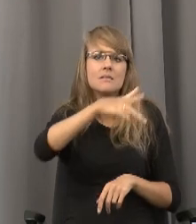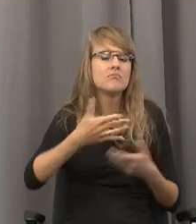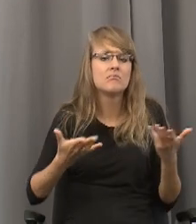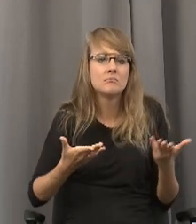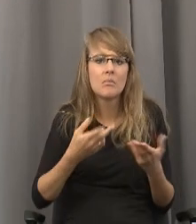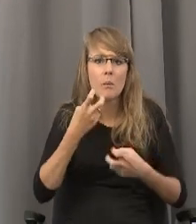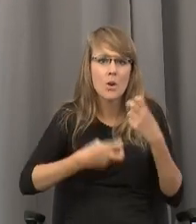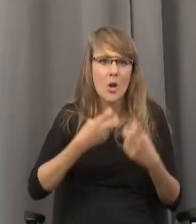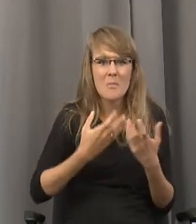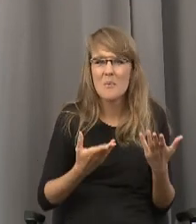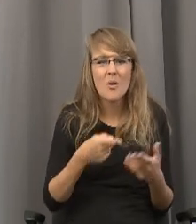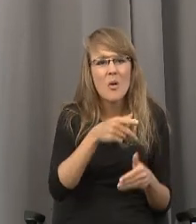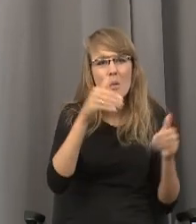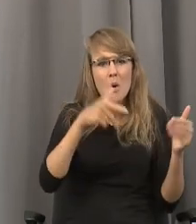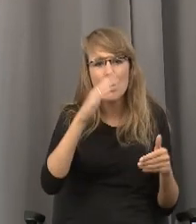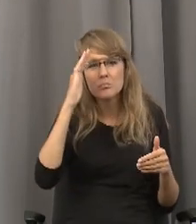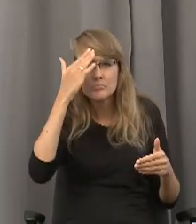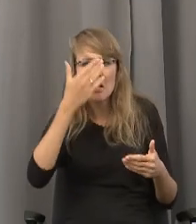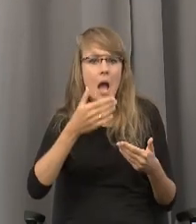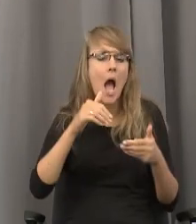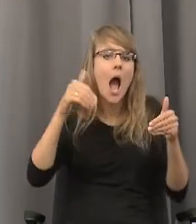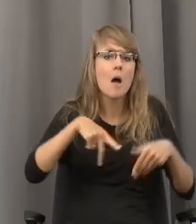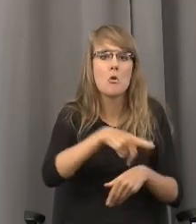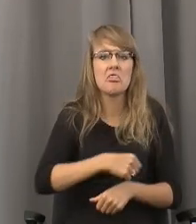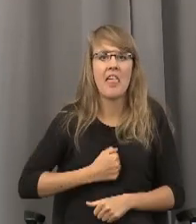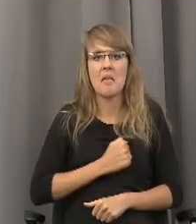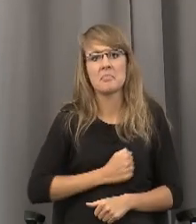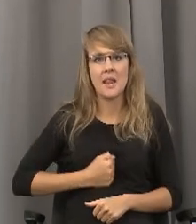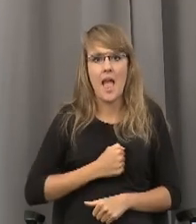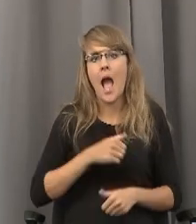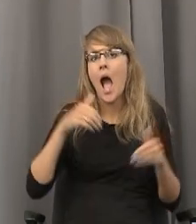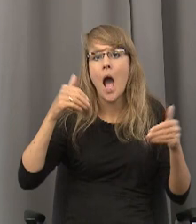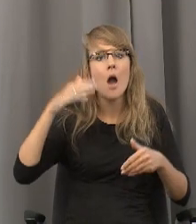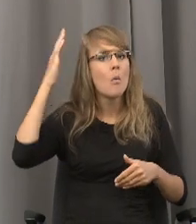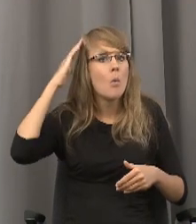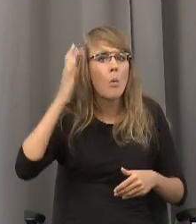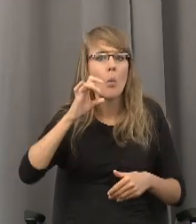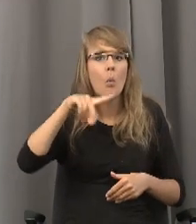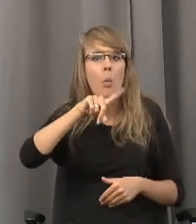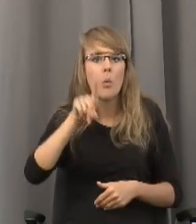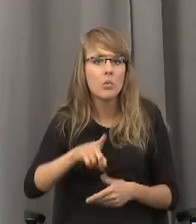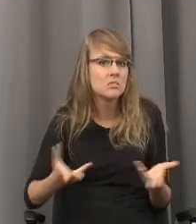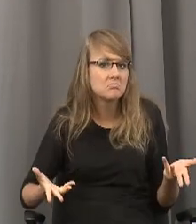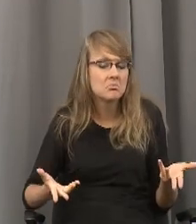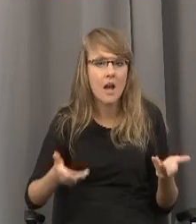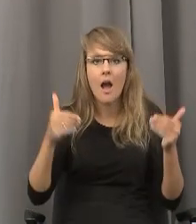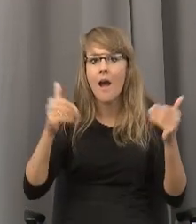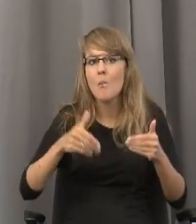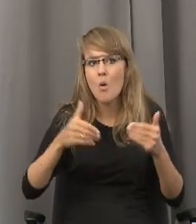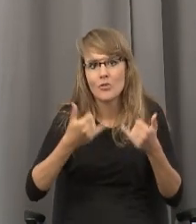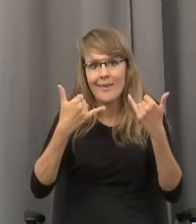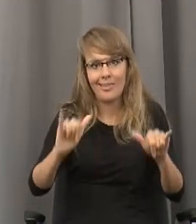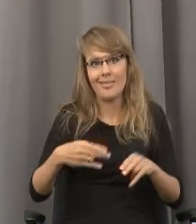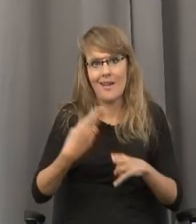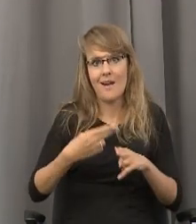różnych rzeczy. To może być otępienie, ale to może być depresja. To może być guz mózgu. To mogą być różne inne choroby,